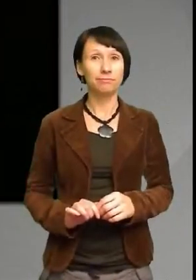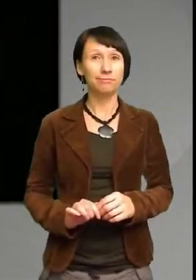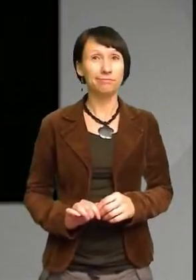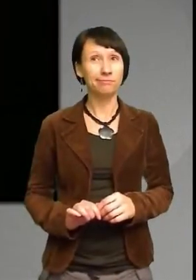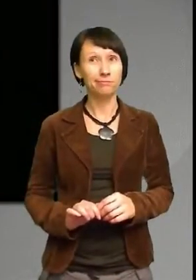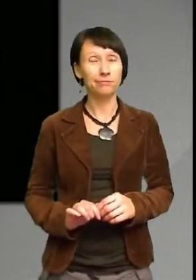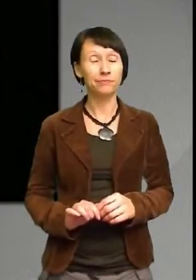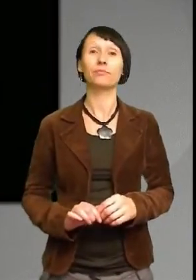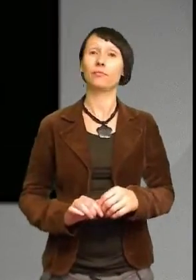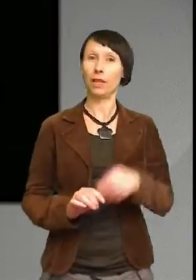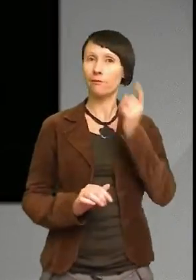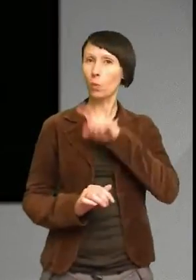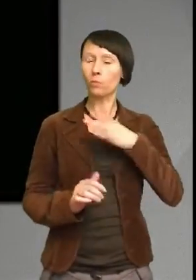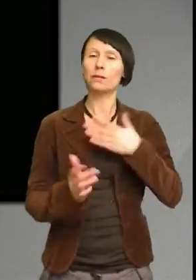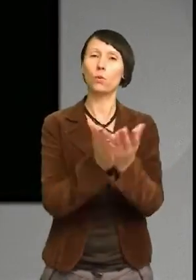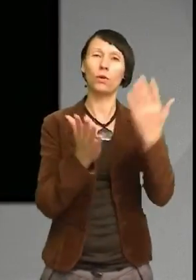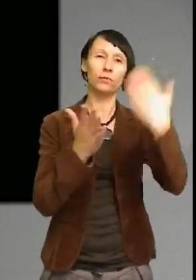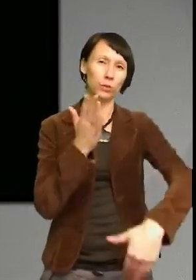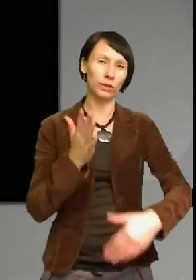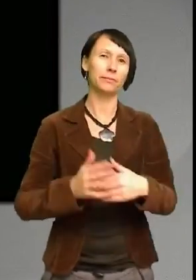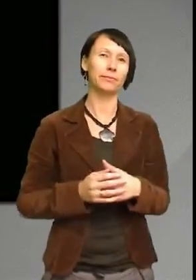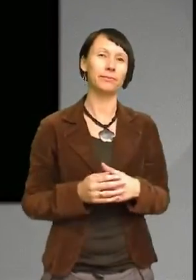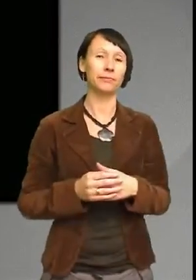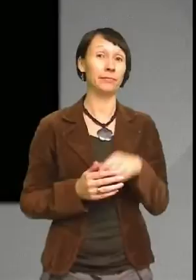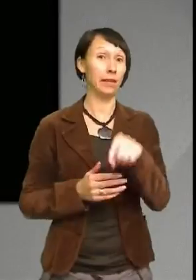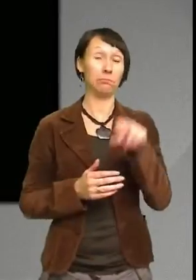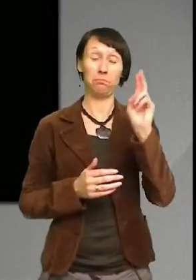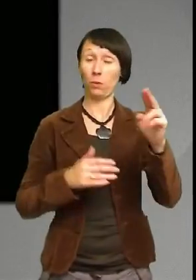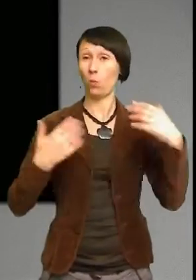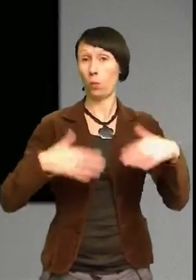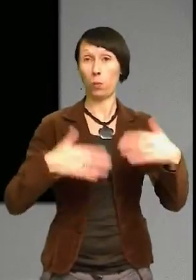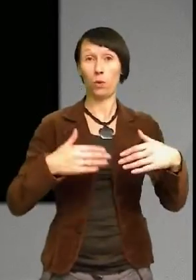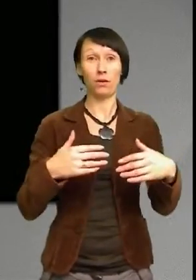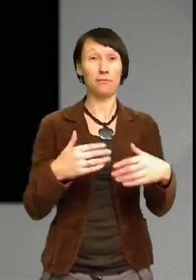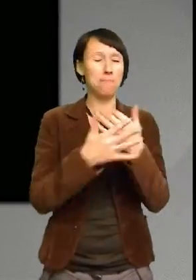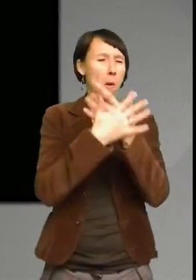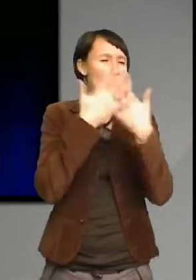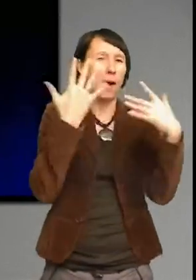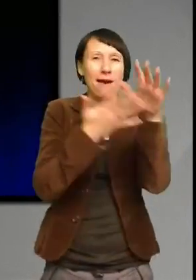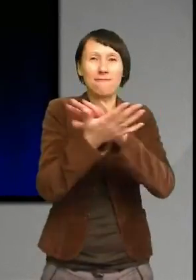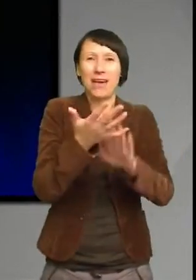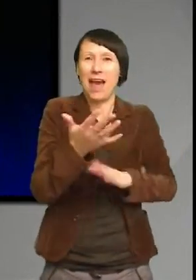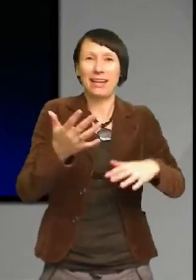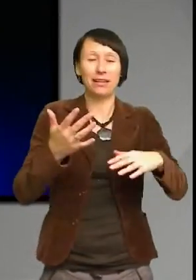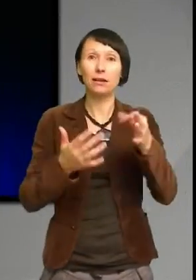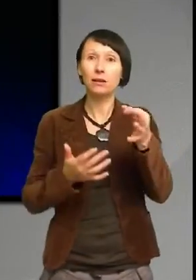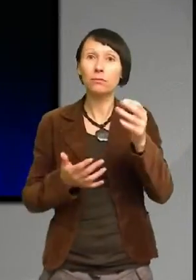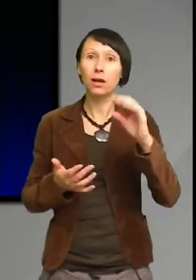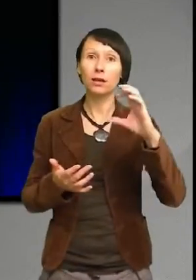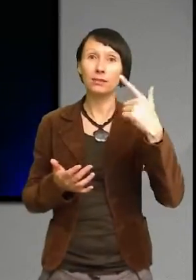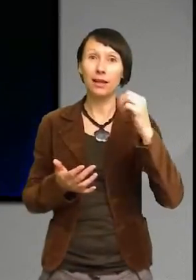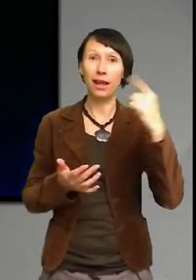Min skolavslutning förra året. Det var ett enda hav utav pastellfärger. Där tre